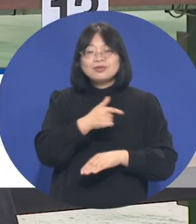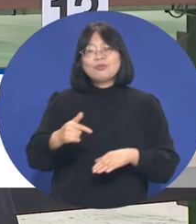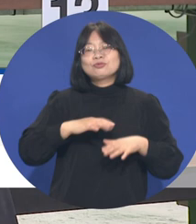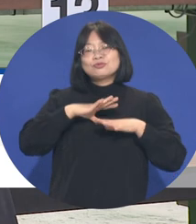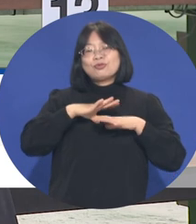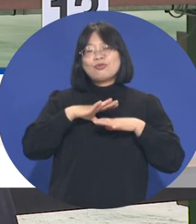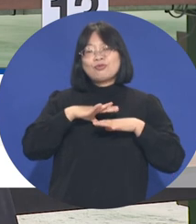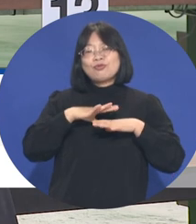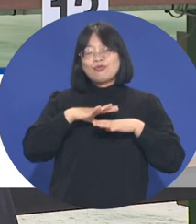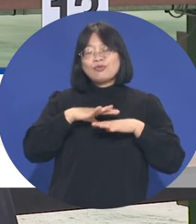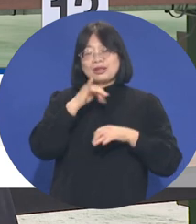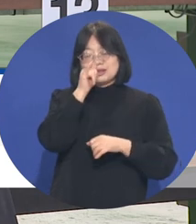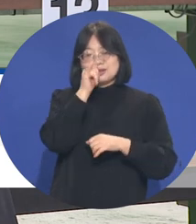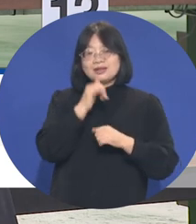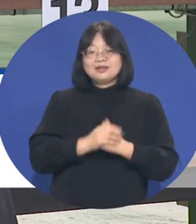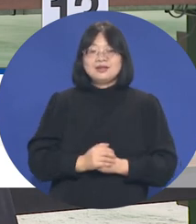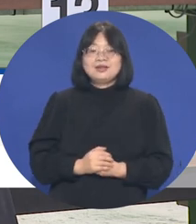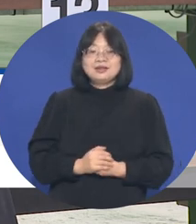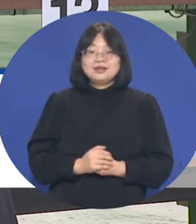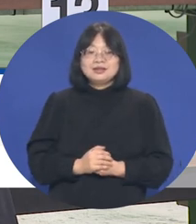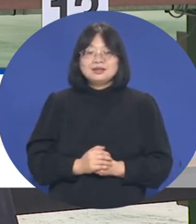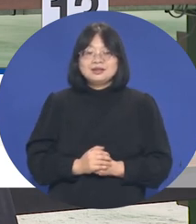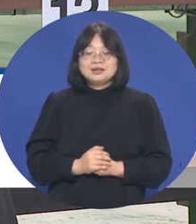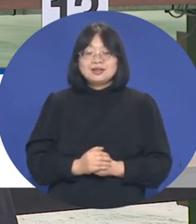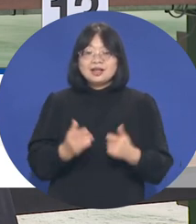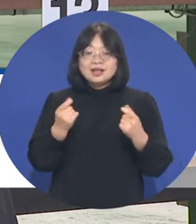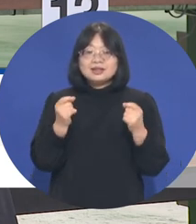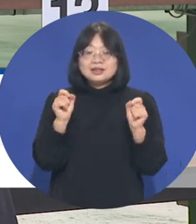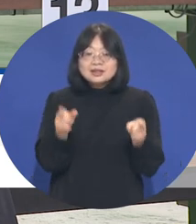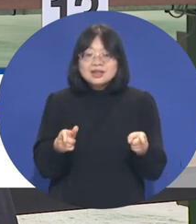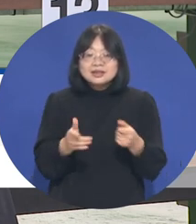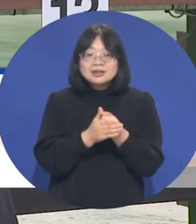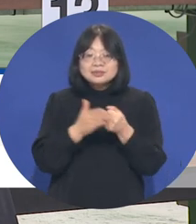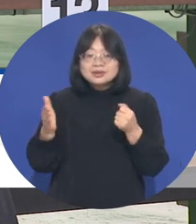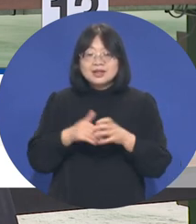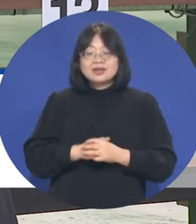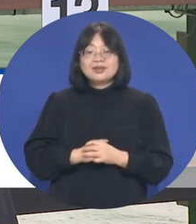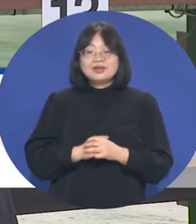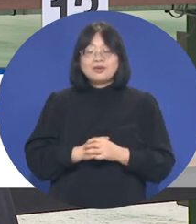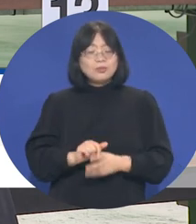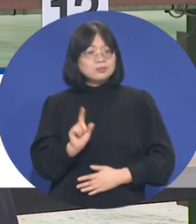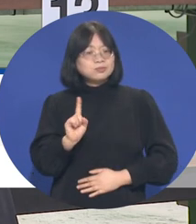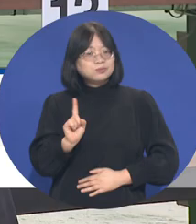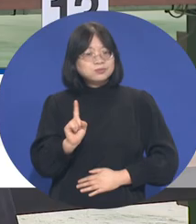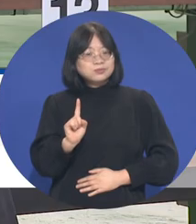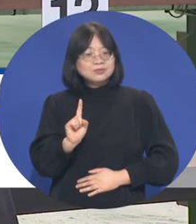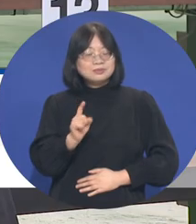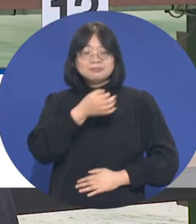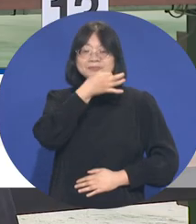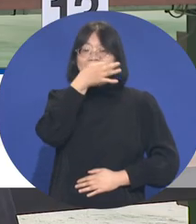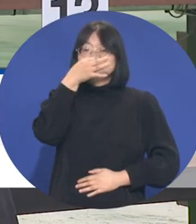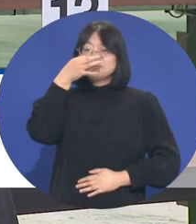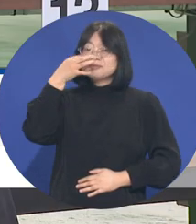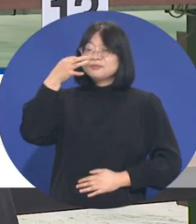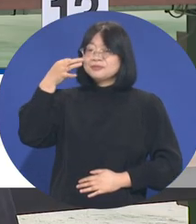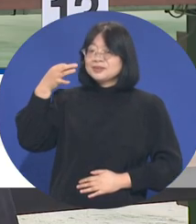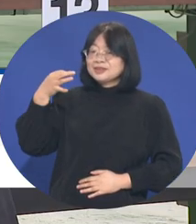나가기가 너무 두려워하는 부분이 있는데 그런 기회로 인해서 뭔가 흥이